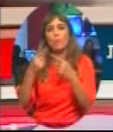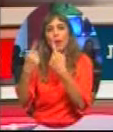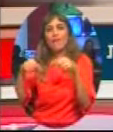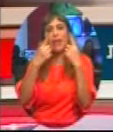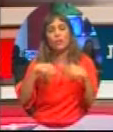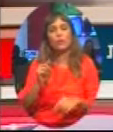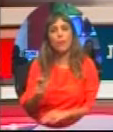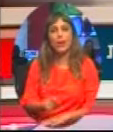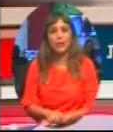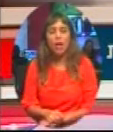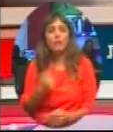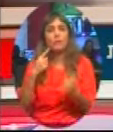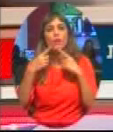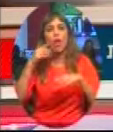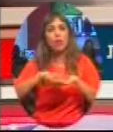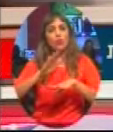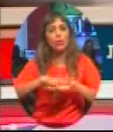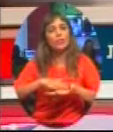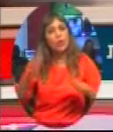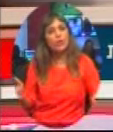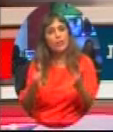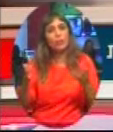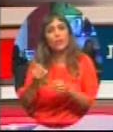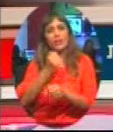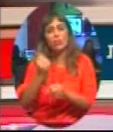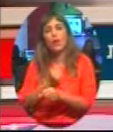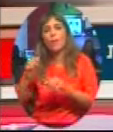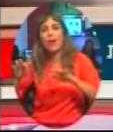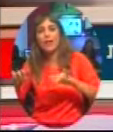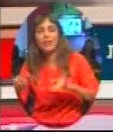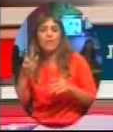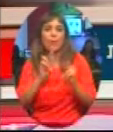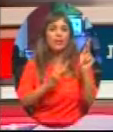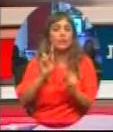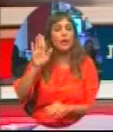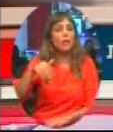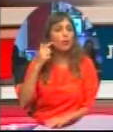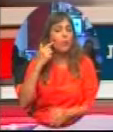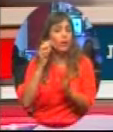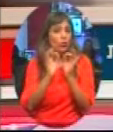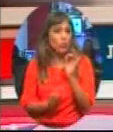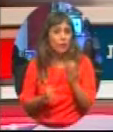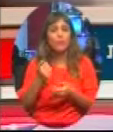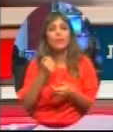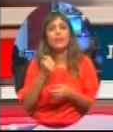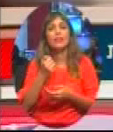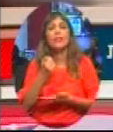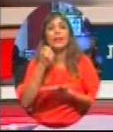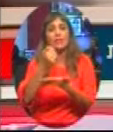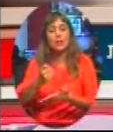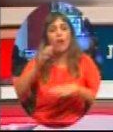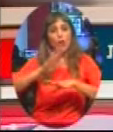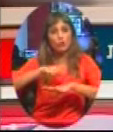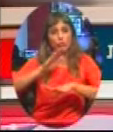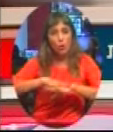דנה בהכשרות מקצועיות לעידוד התעסוקה בהייטק ובתעשייה, ושמעה גם נתונים לפיהם תקציב ההכשרות המקצועיות של משרד העבודה